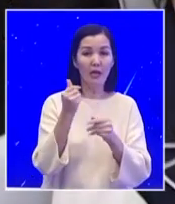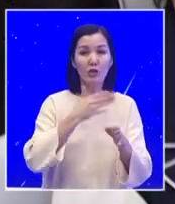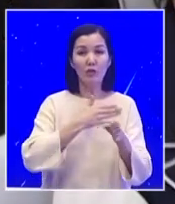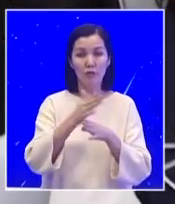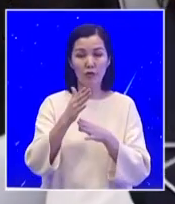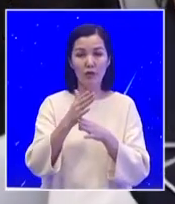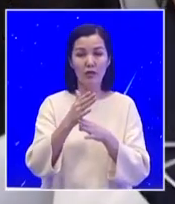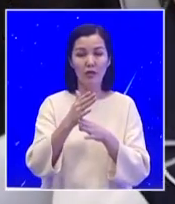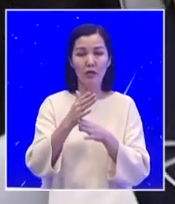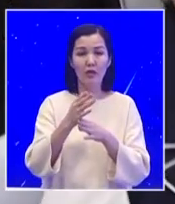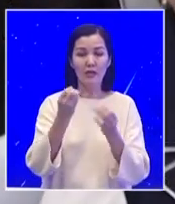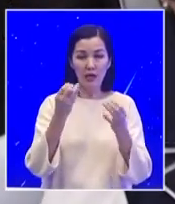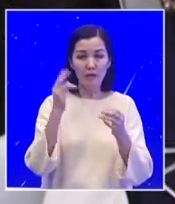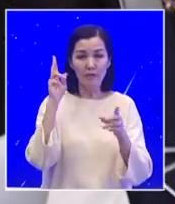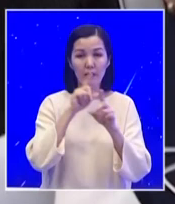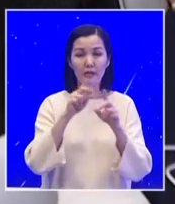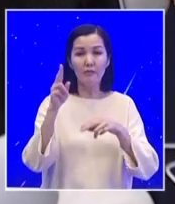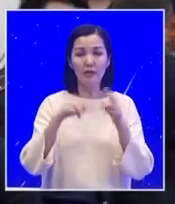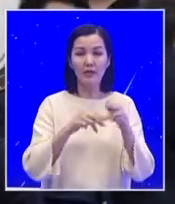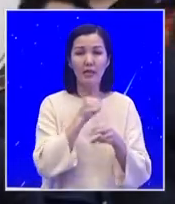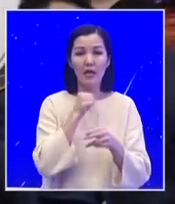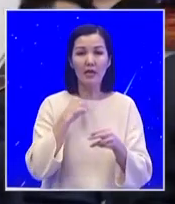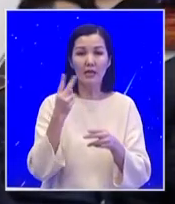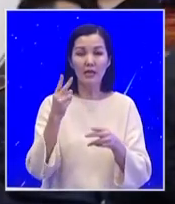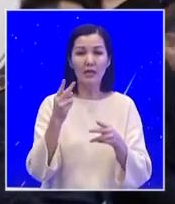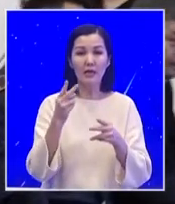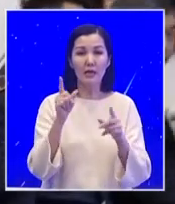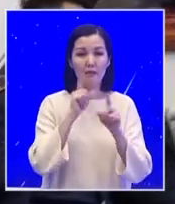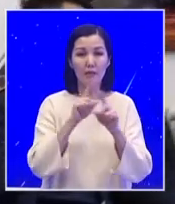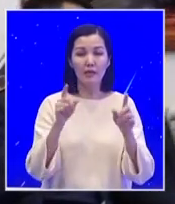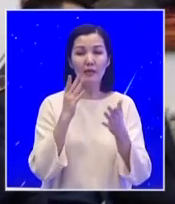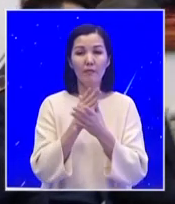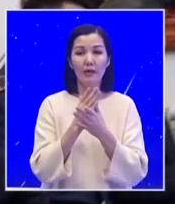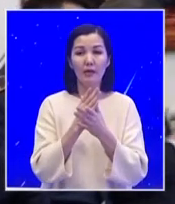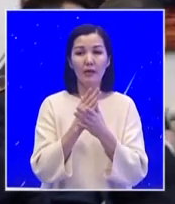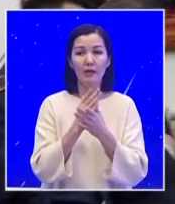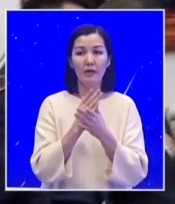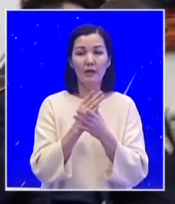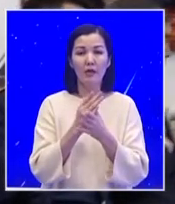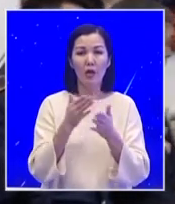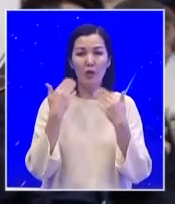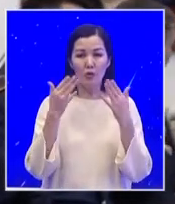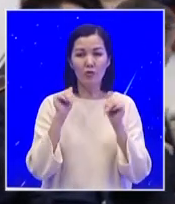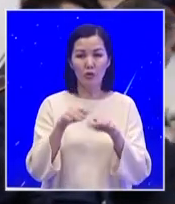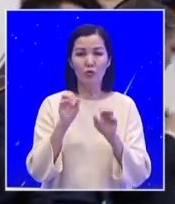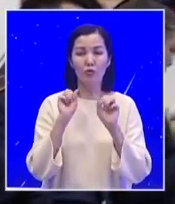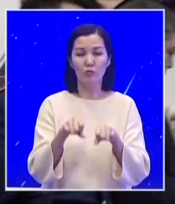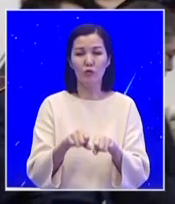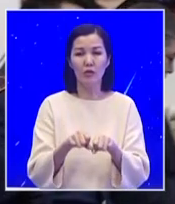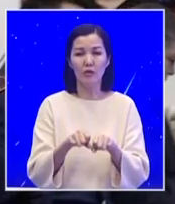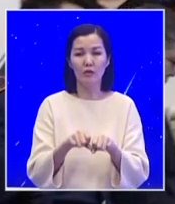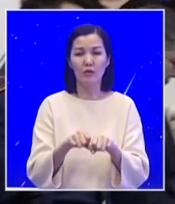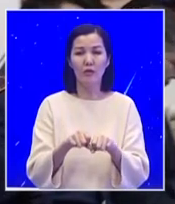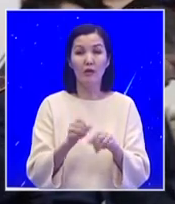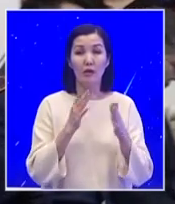школ попросить. Но в Талгарском районе таких 2 школы, поэтому здесь легче решить эту проблему. Мы его